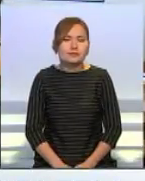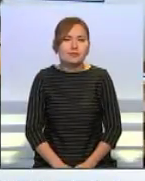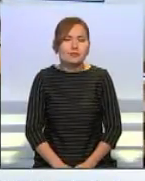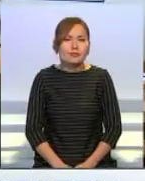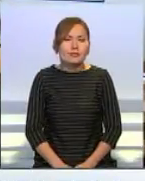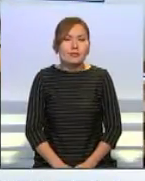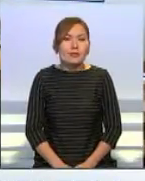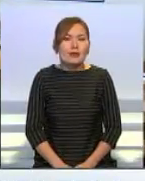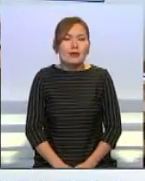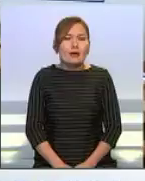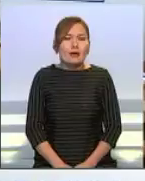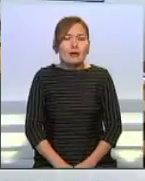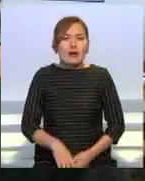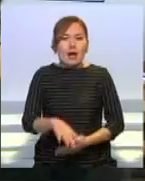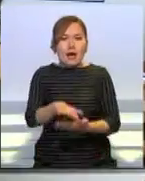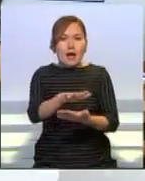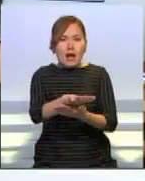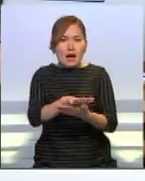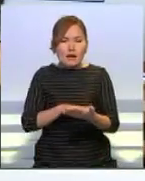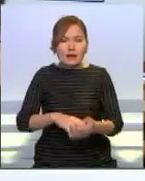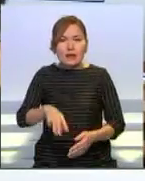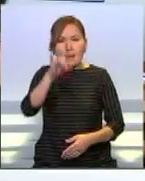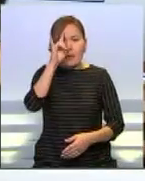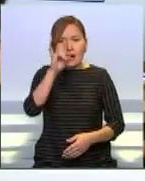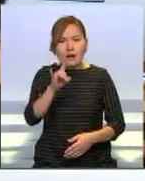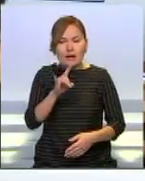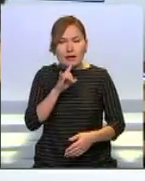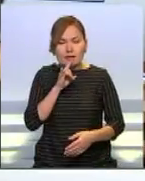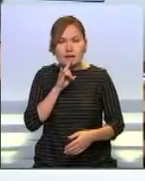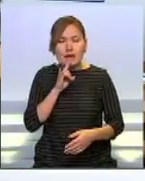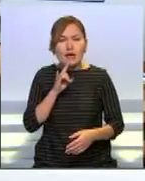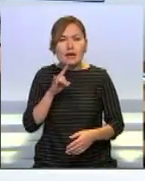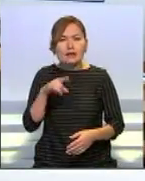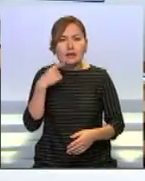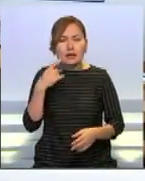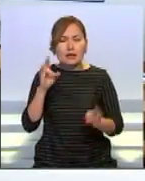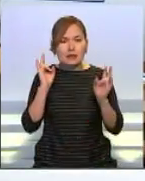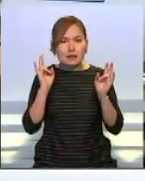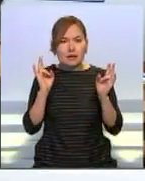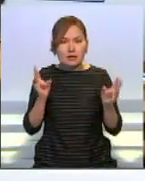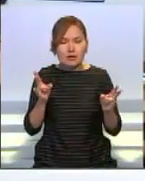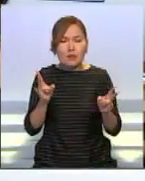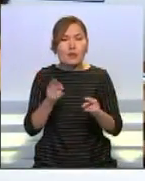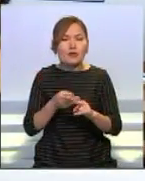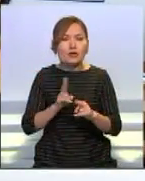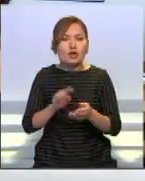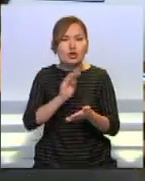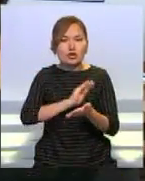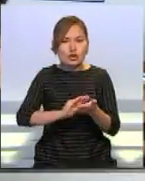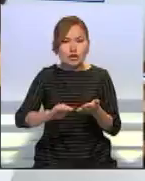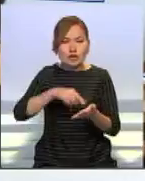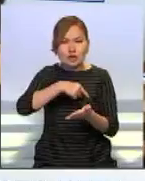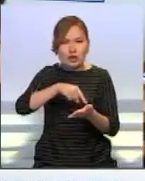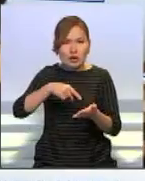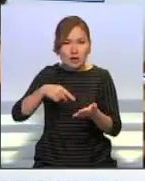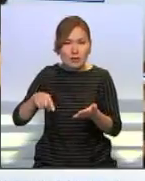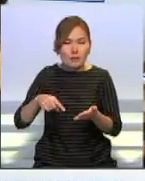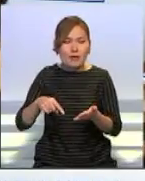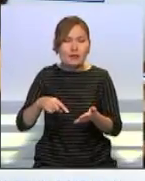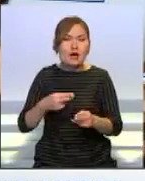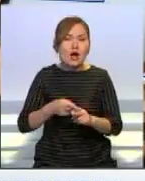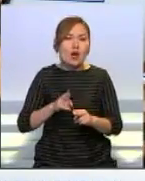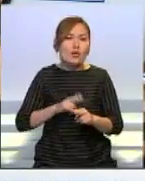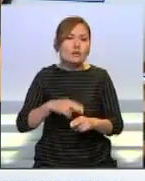Әрі қарай қазақтың дыбыстық әуезіне, буын үндестігіне, жаңағы дыбыстардың